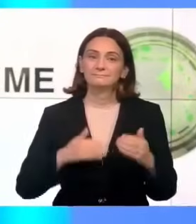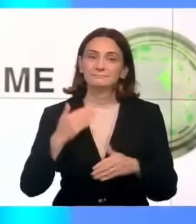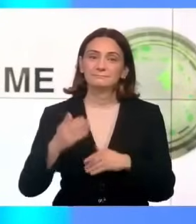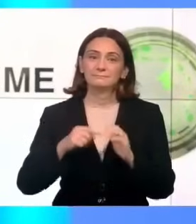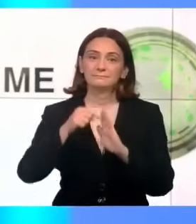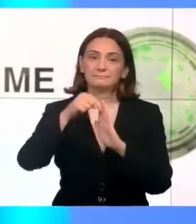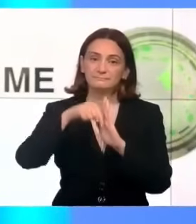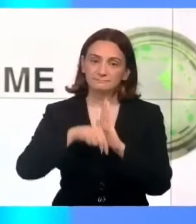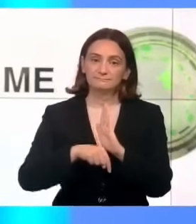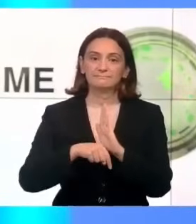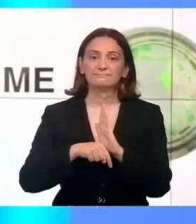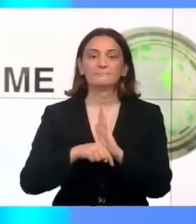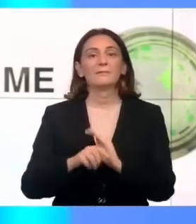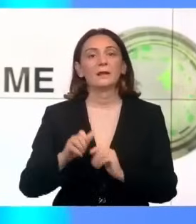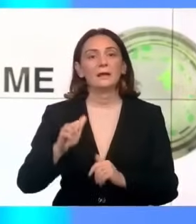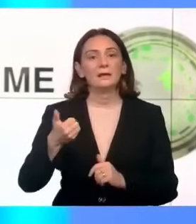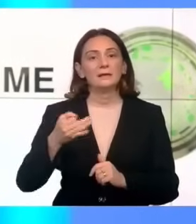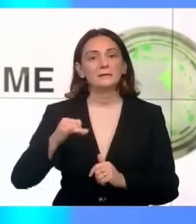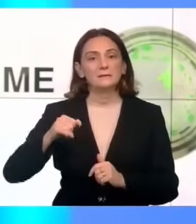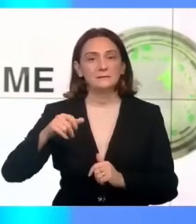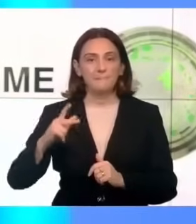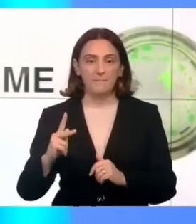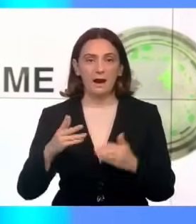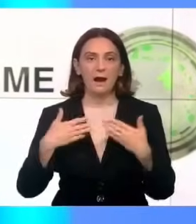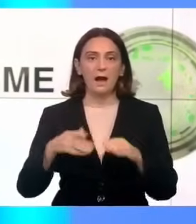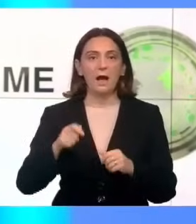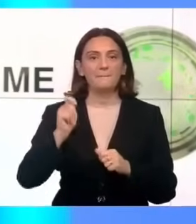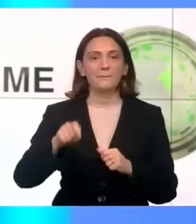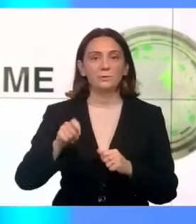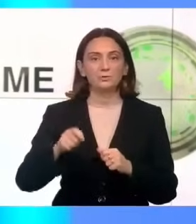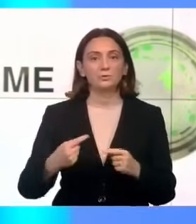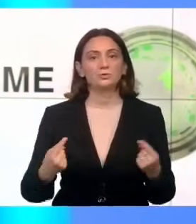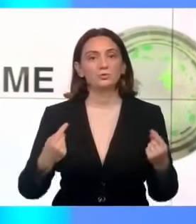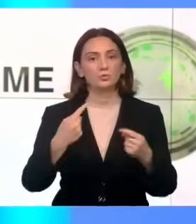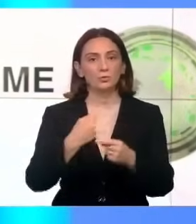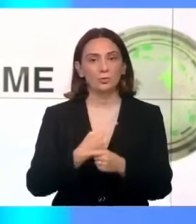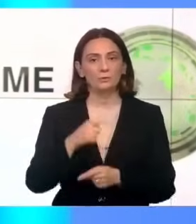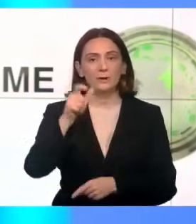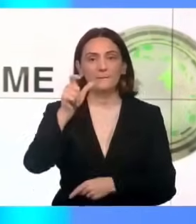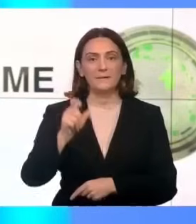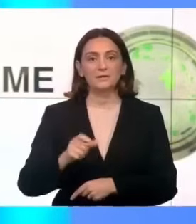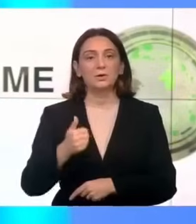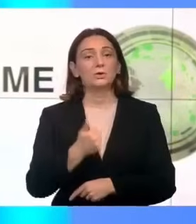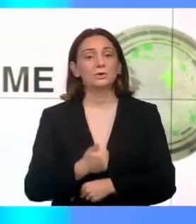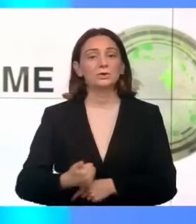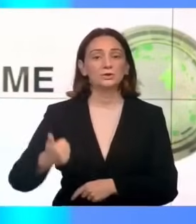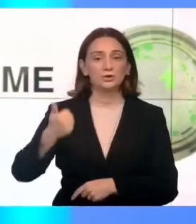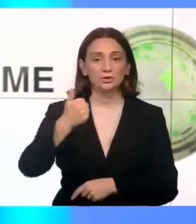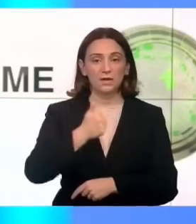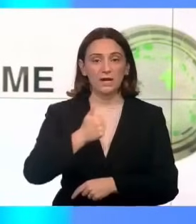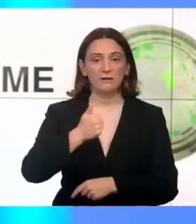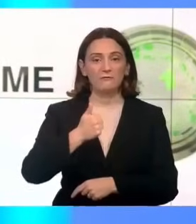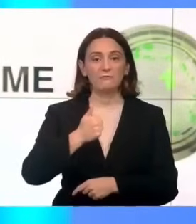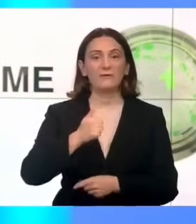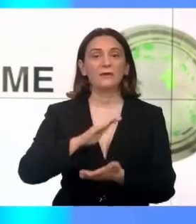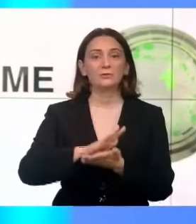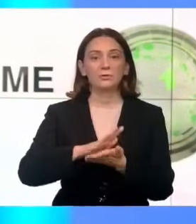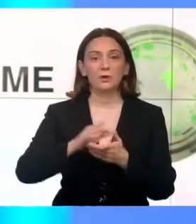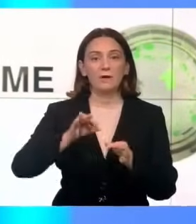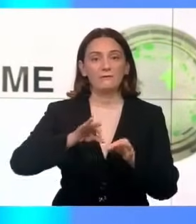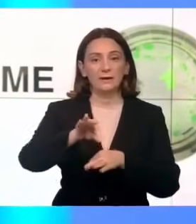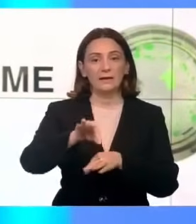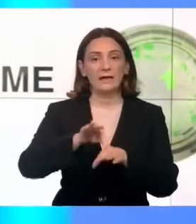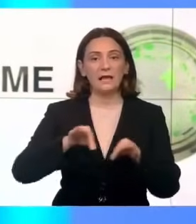Spaku ka çuar për gjykim ish drejtuese në kadastrës së Durrësit bashkë me disa persona të tjerë të përfshirë në fshehjen e pasurive të krijuara nga